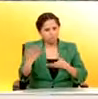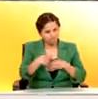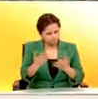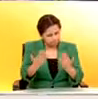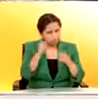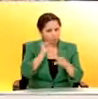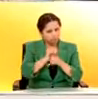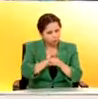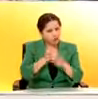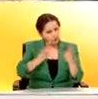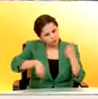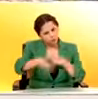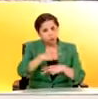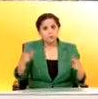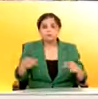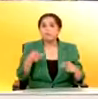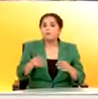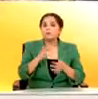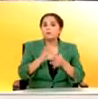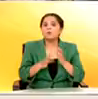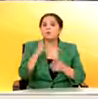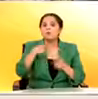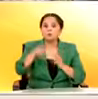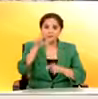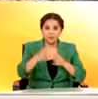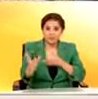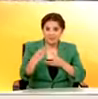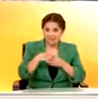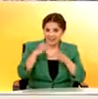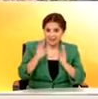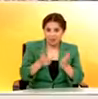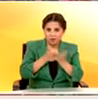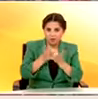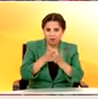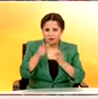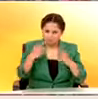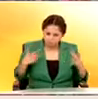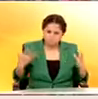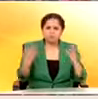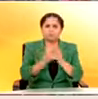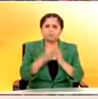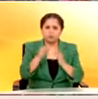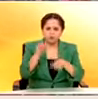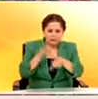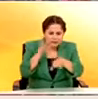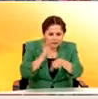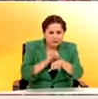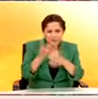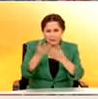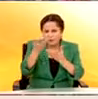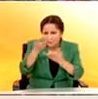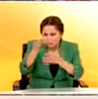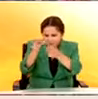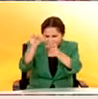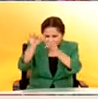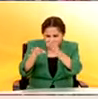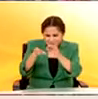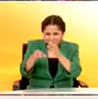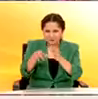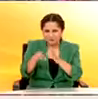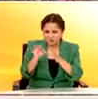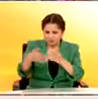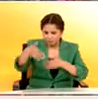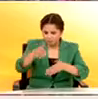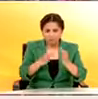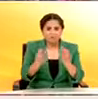है। अब इस संस्था से जुड़े किसान मिलकर शहद निकालते हैं, बेहतरीन पैकेजिंग